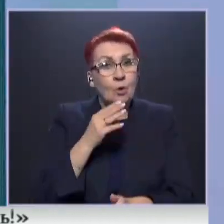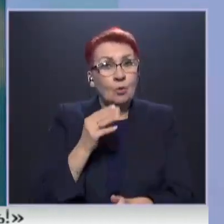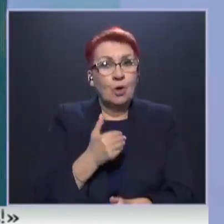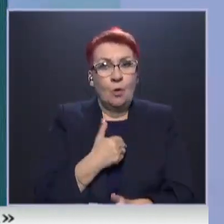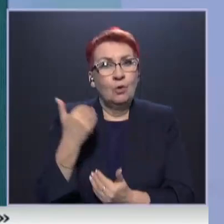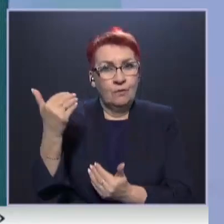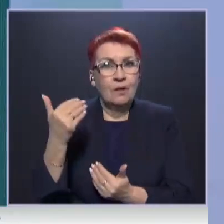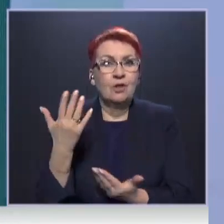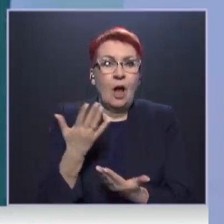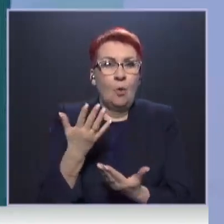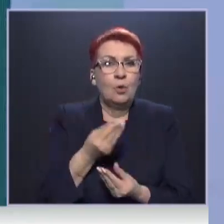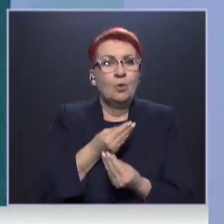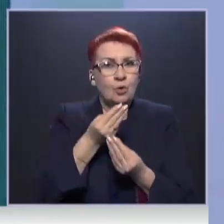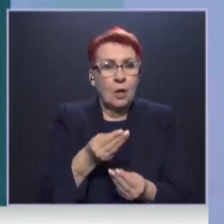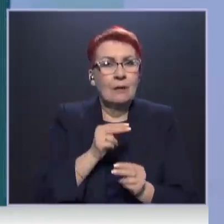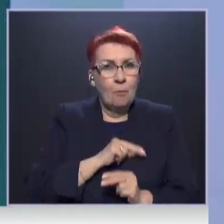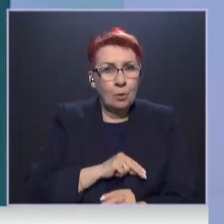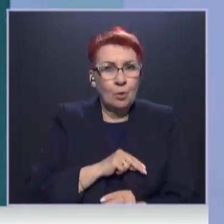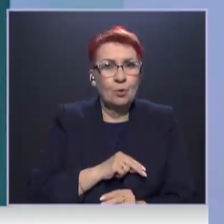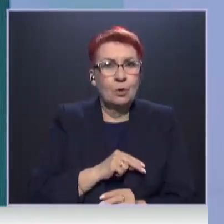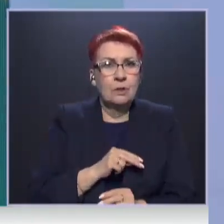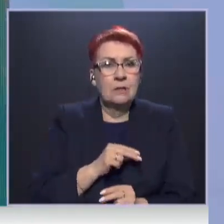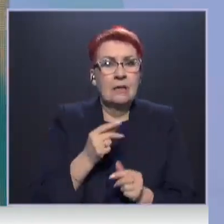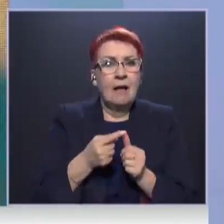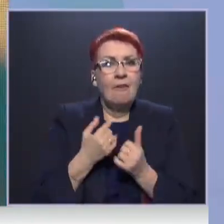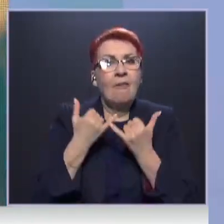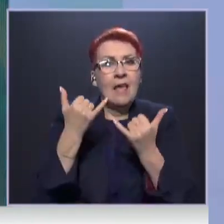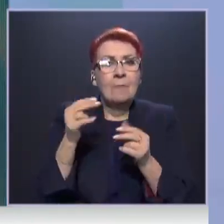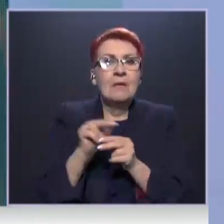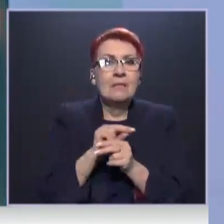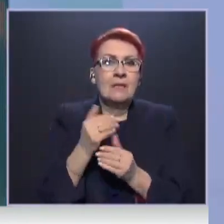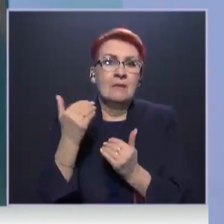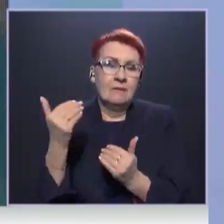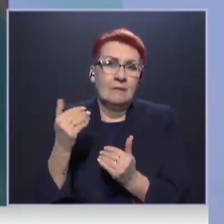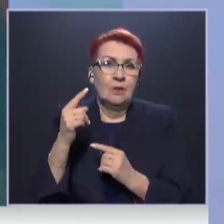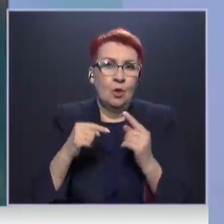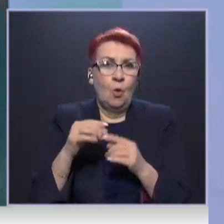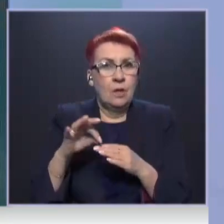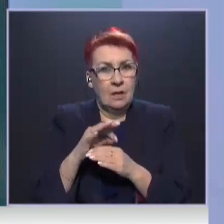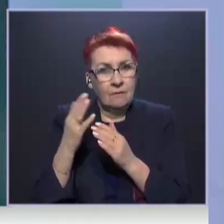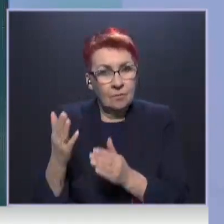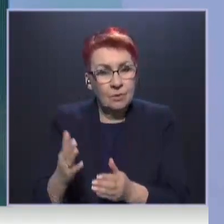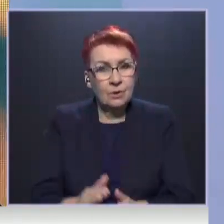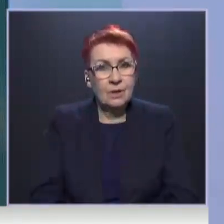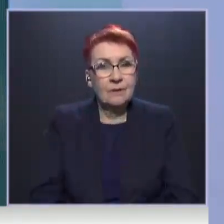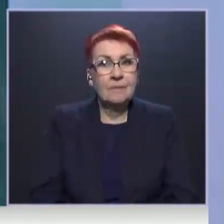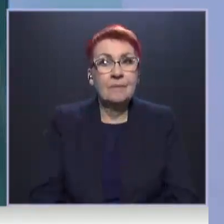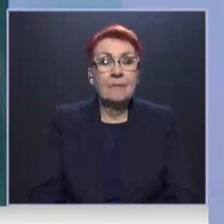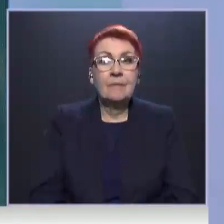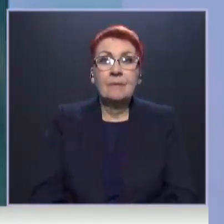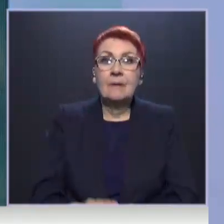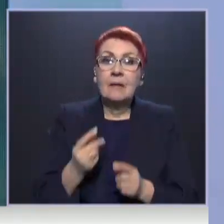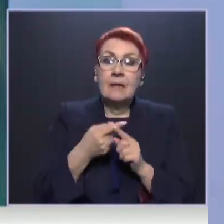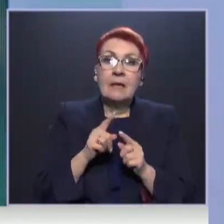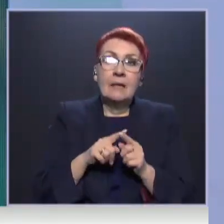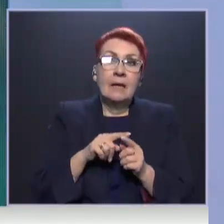жертву, потрудиться во имя исцеления сродников. На этот вопрос